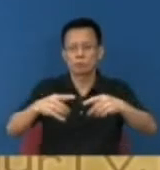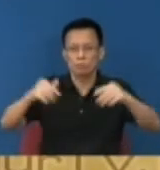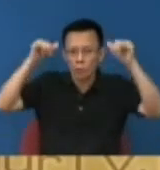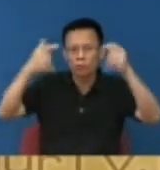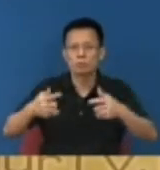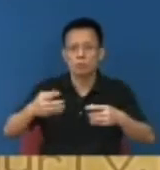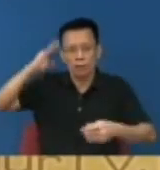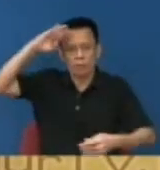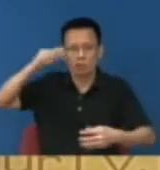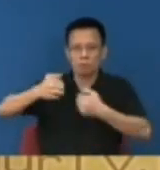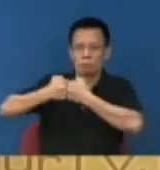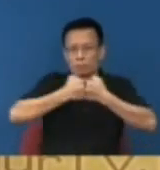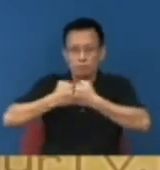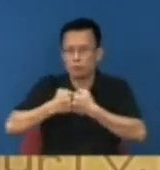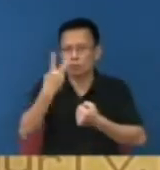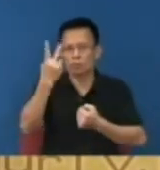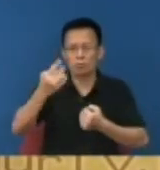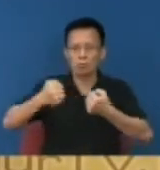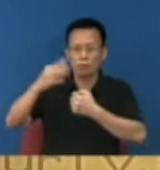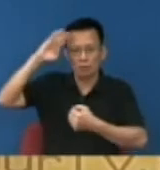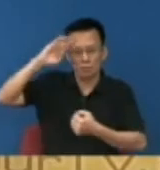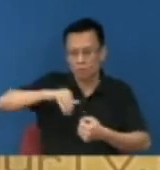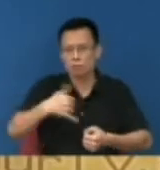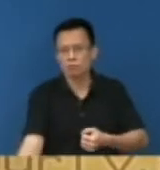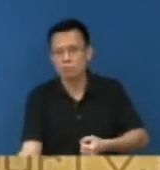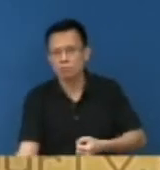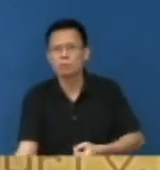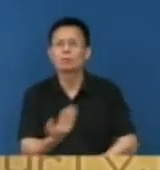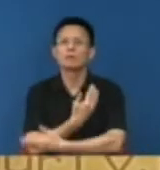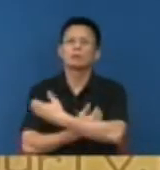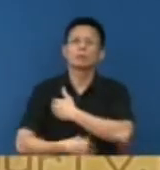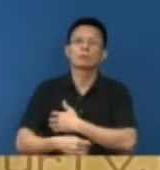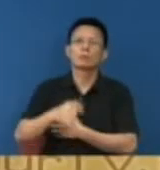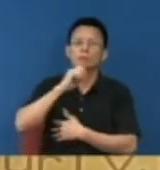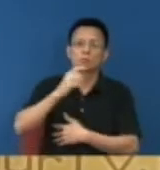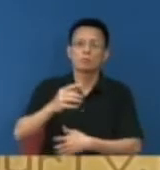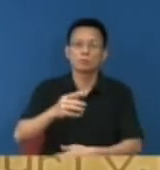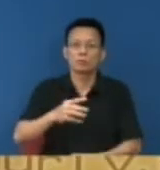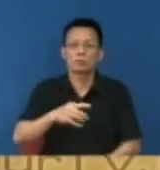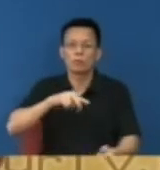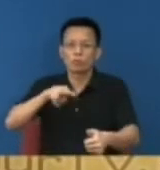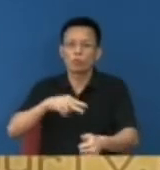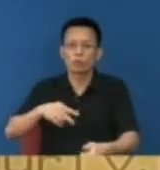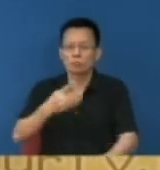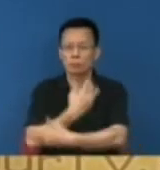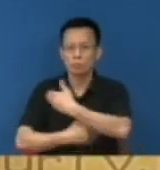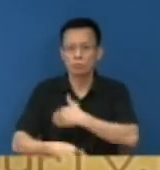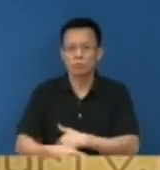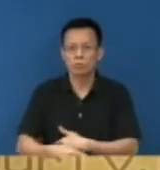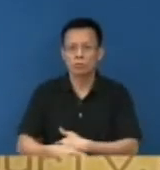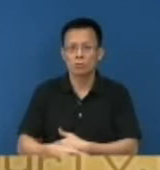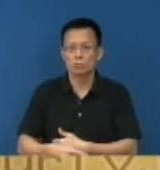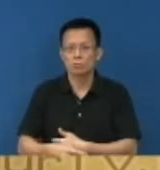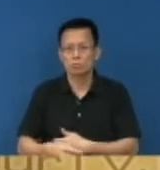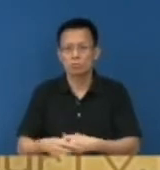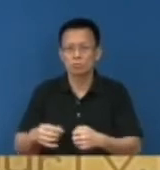警察糾纏，有兩個警察跌咗落地下，整傷咗，又有保安整傷咗。咁同呢個衝擊逮捕機